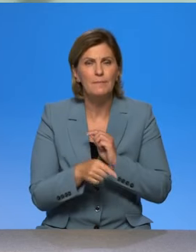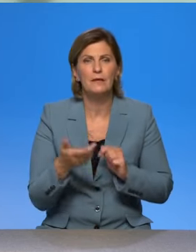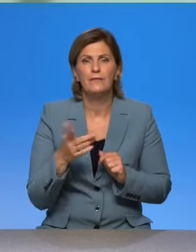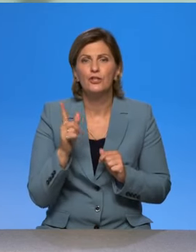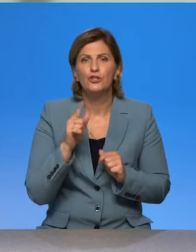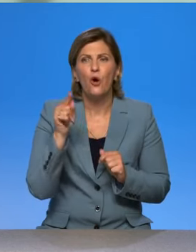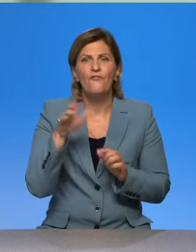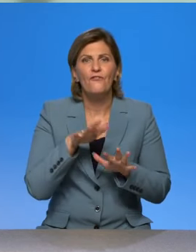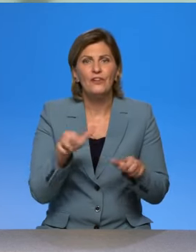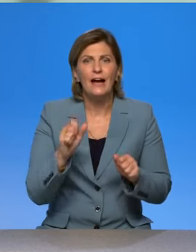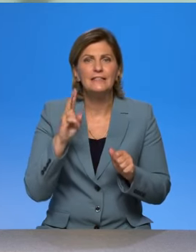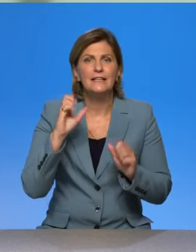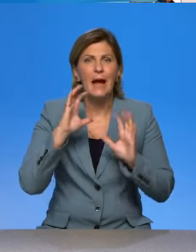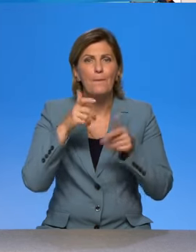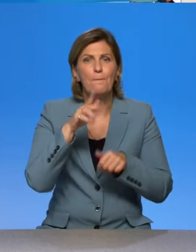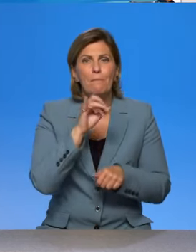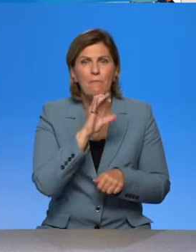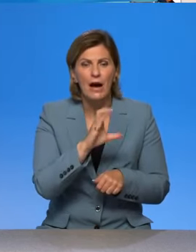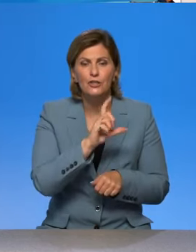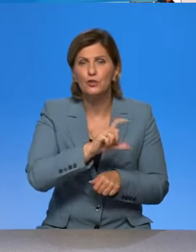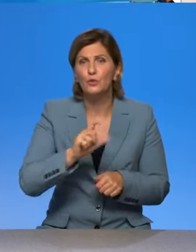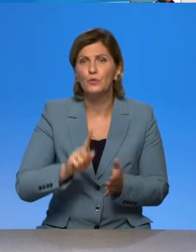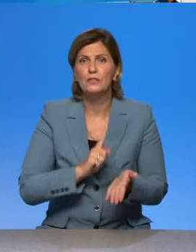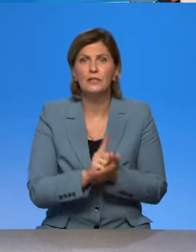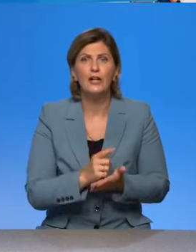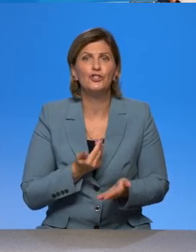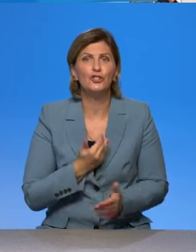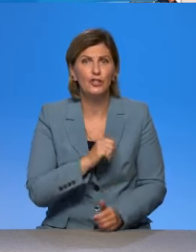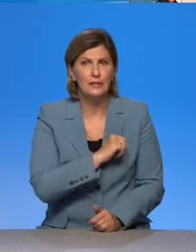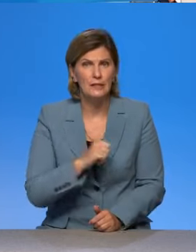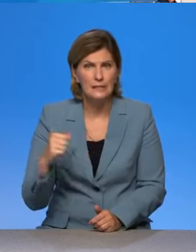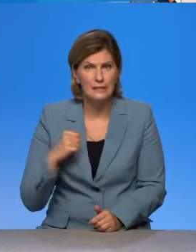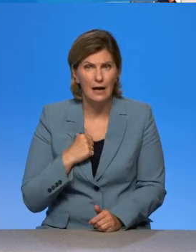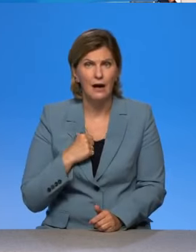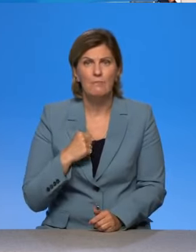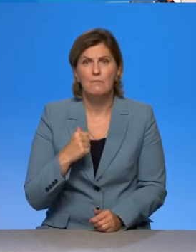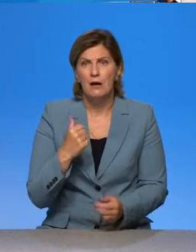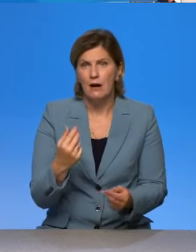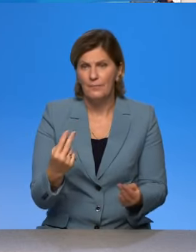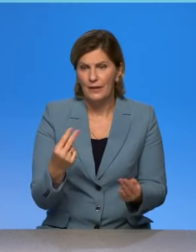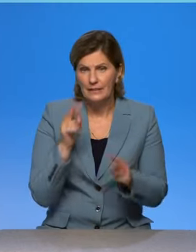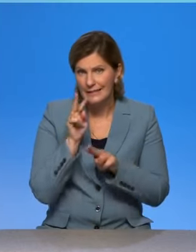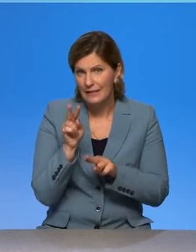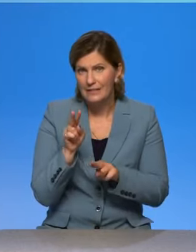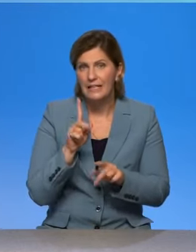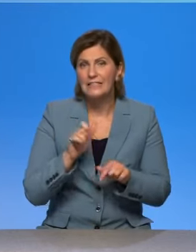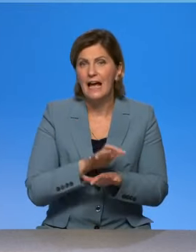Марсе, граждане должны быть жить сами, условно говоря, сами там следить, в том числе и за властью, но